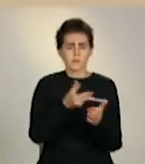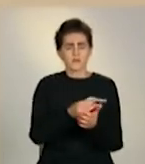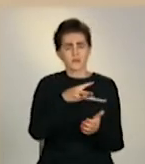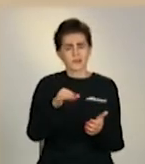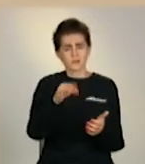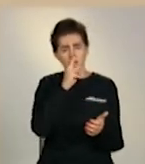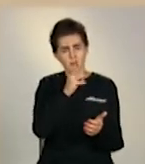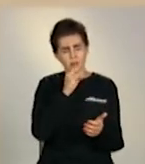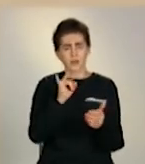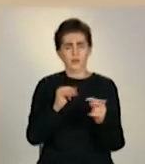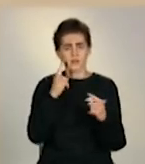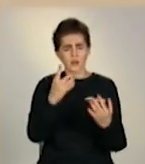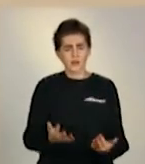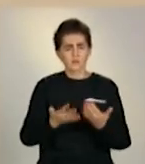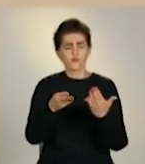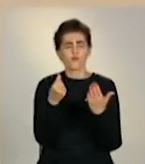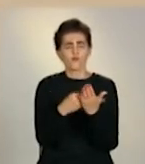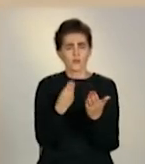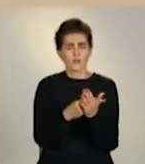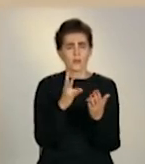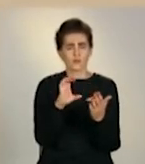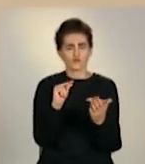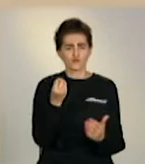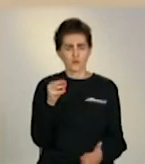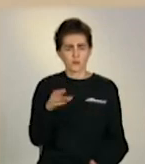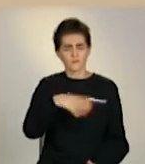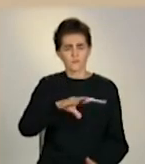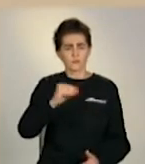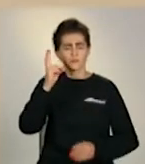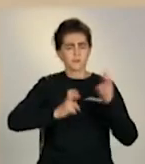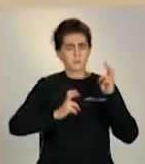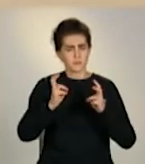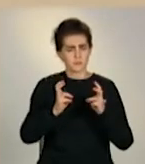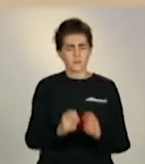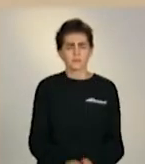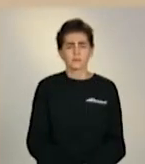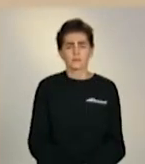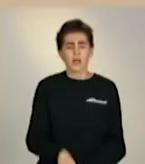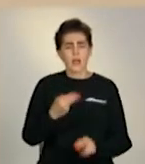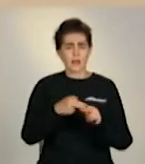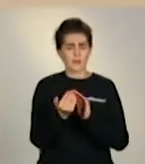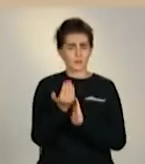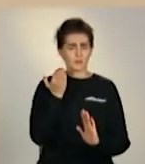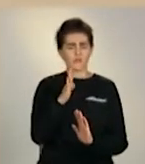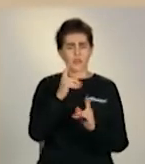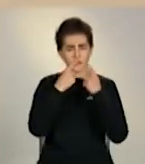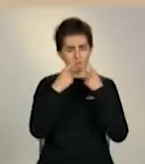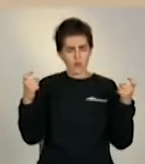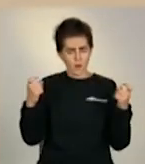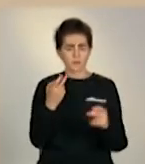заробітної плати та наявності коштів на рахунках підприємства. Крім того, за попередньою